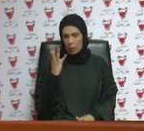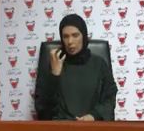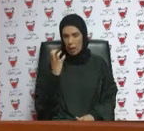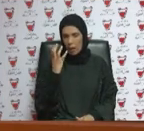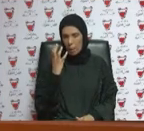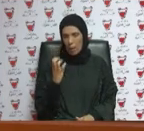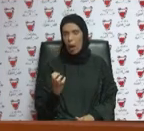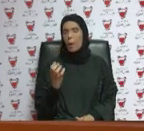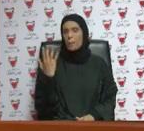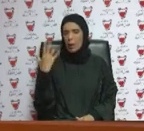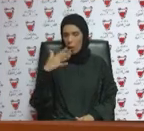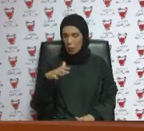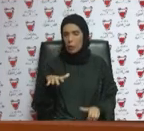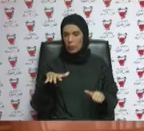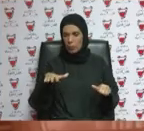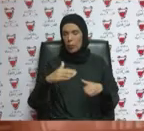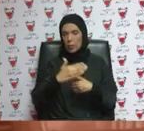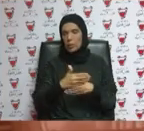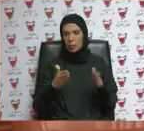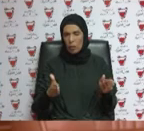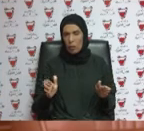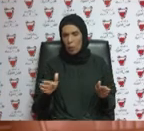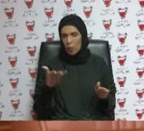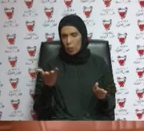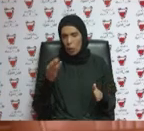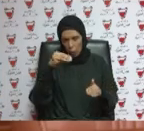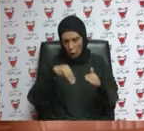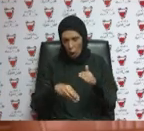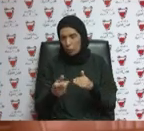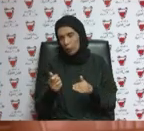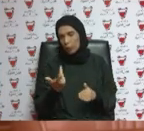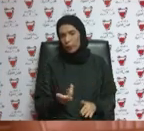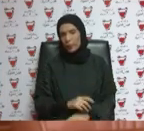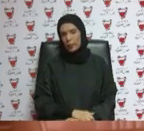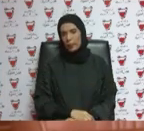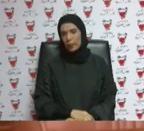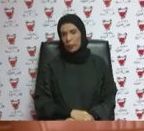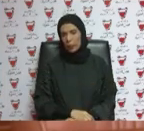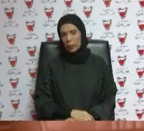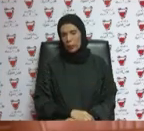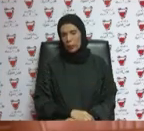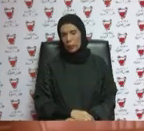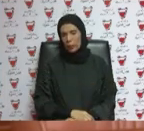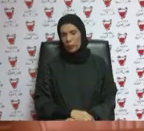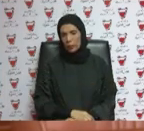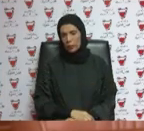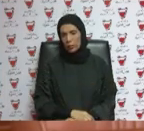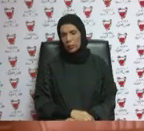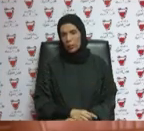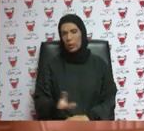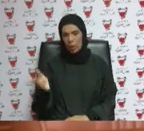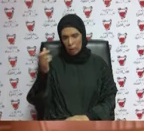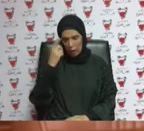مليون دينار من الصندوق، ماذا تبقى منه وماذا برأيهم سيبقى من أموال الصندوق للاحتياجات